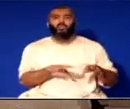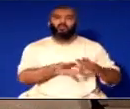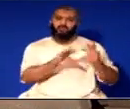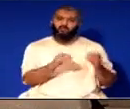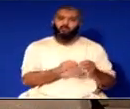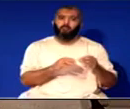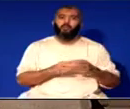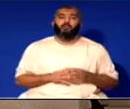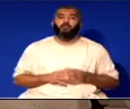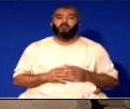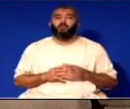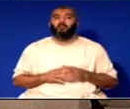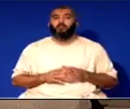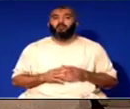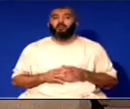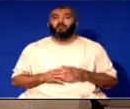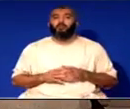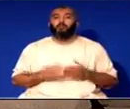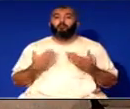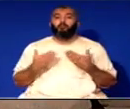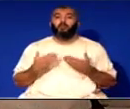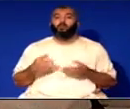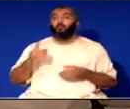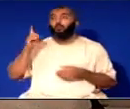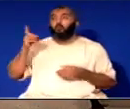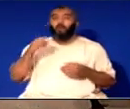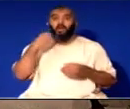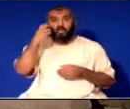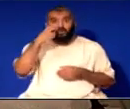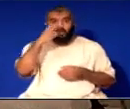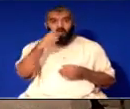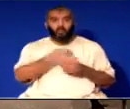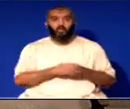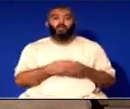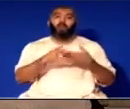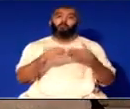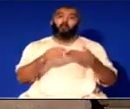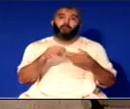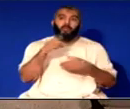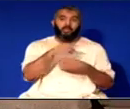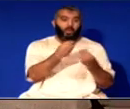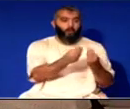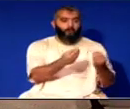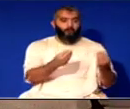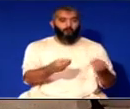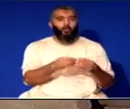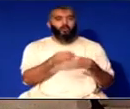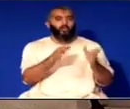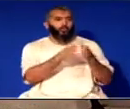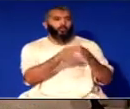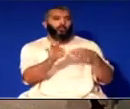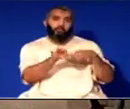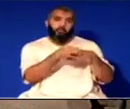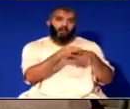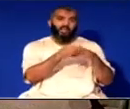ويتواصل يسقسي مع الهاتف، هو الآن يحوس على الوثائق تاعهم باش يدير الوثائق تاعه هناك في أرض المهجر، فالزوجة